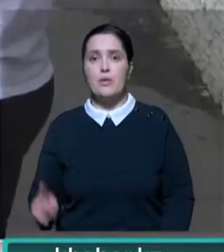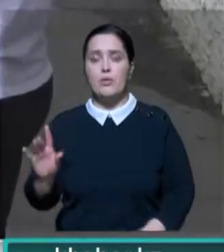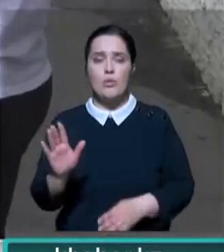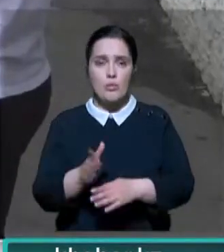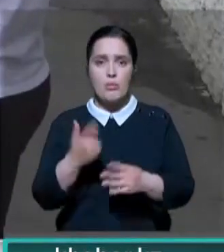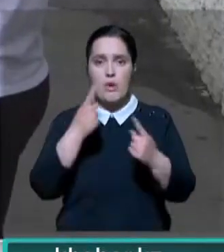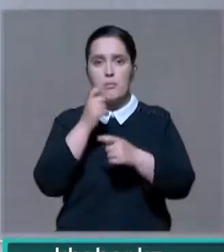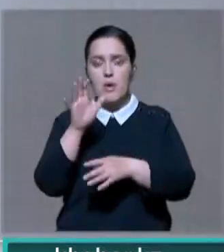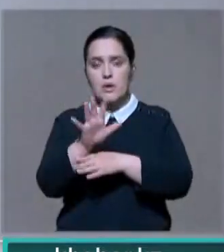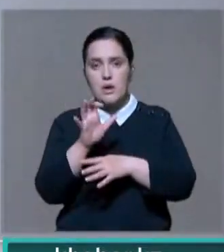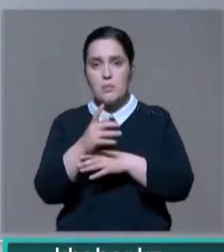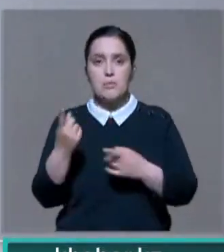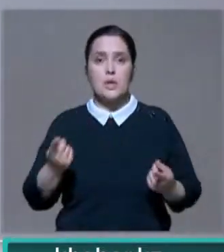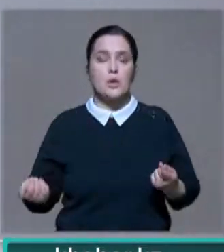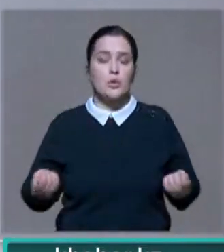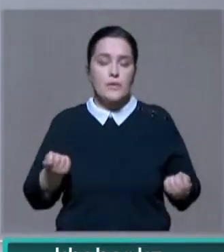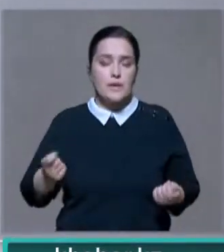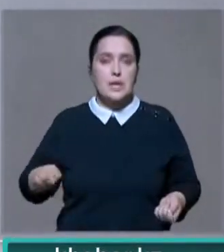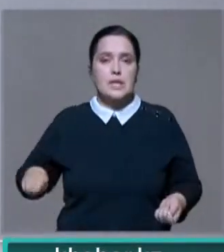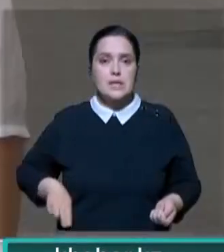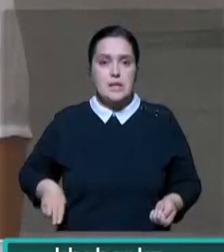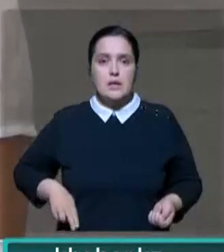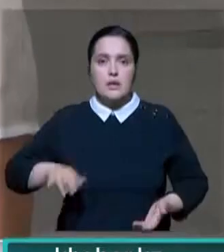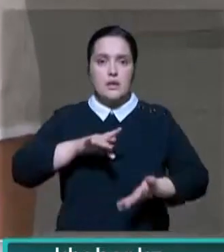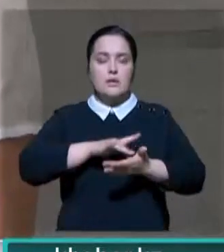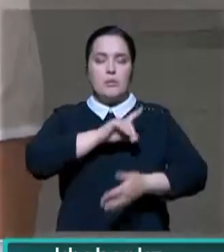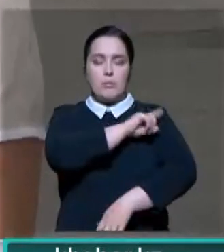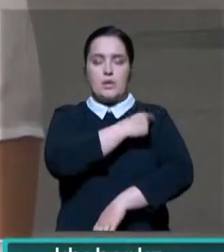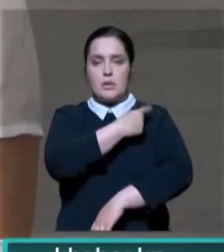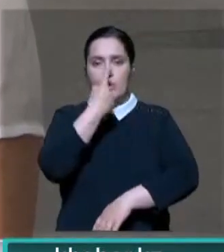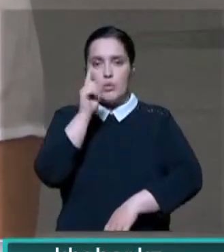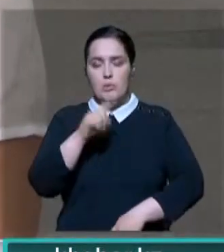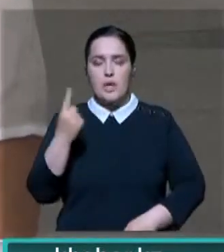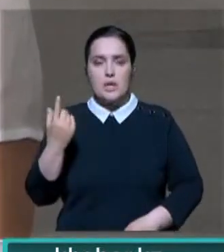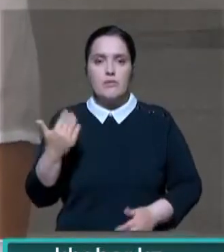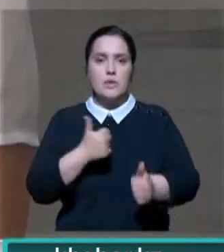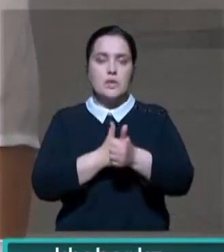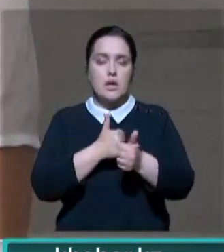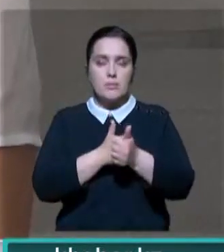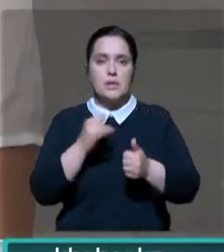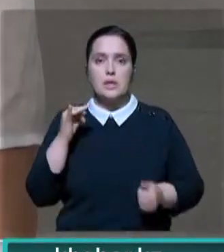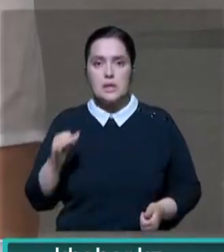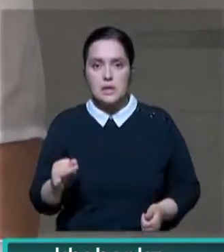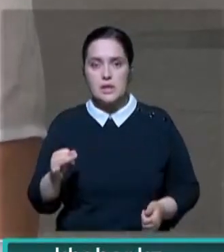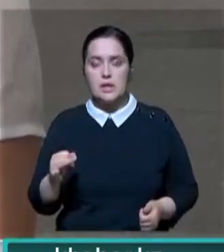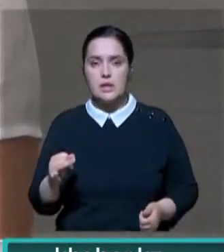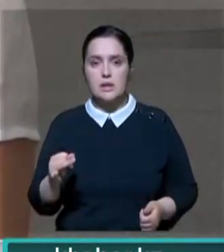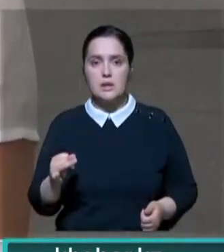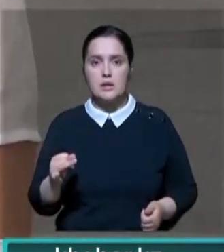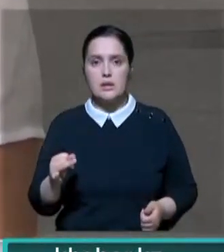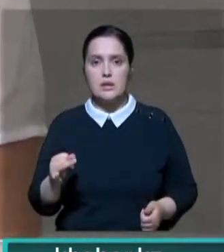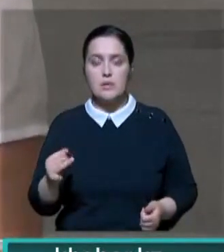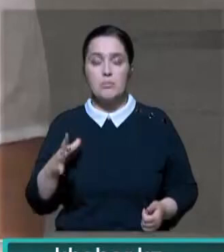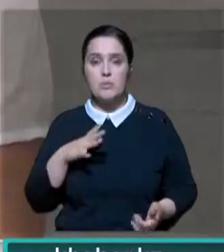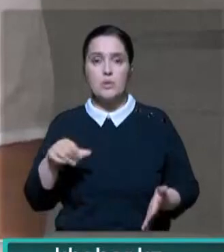выговоры. Первый руководитель, директор городской больницы номер 1, его заместители и остальной персонал, который